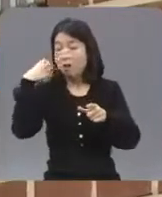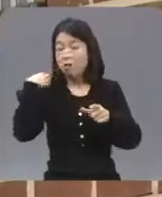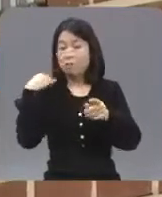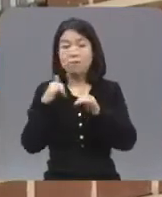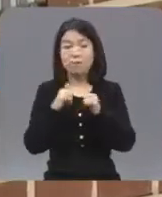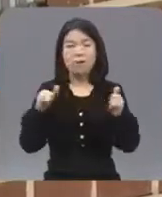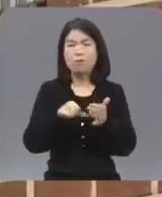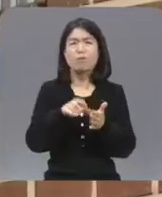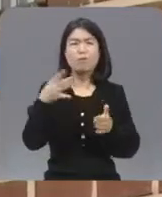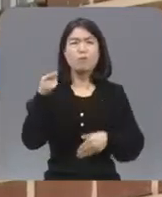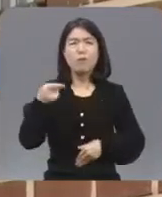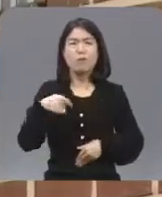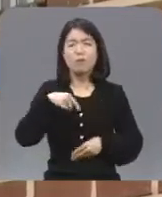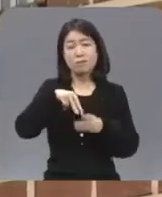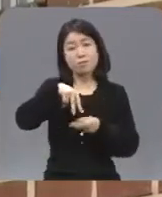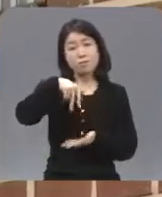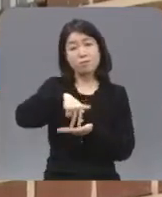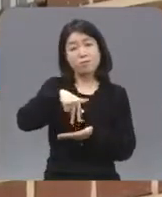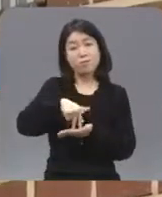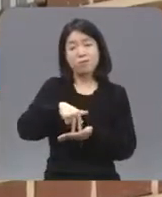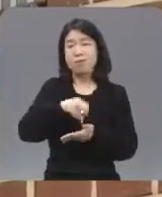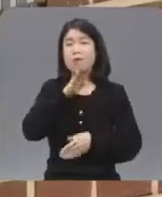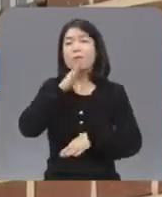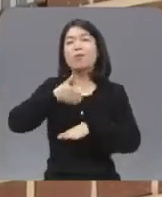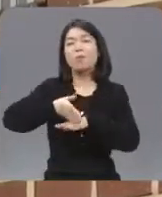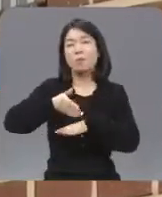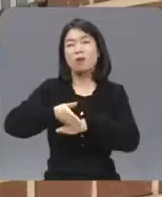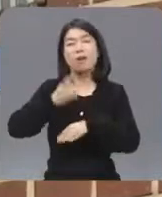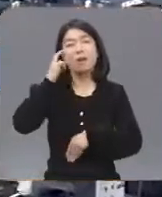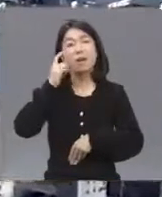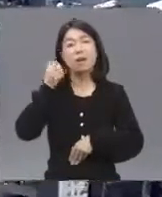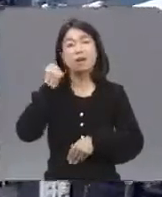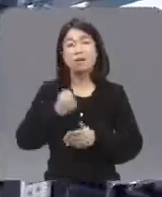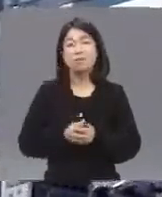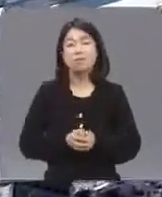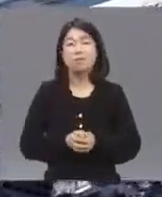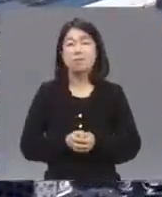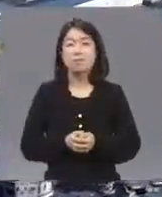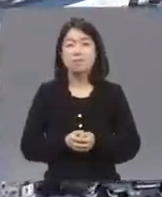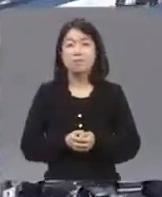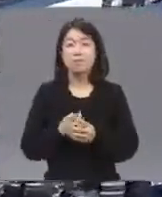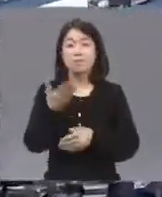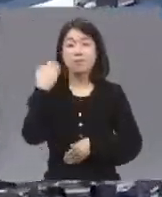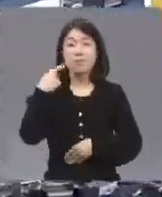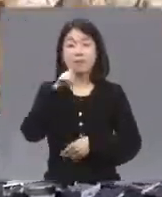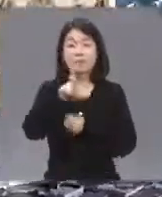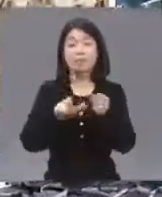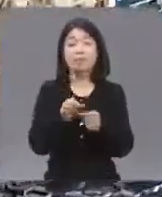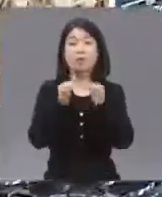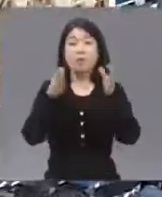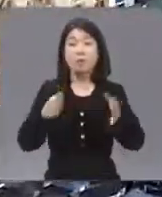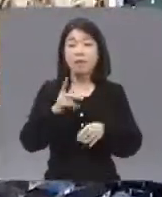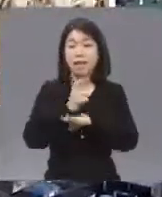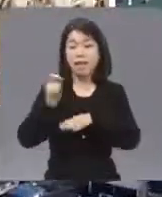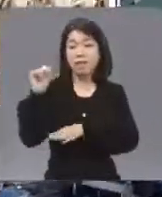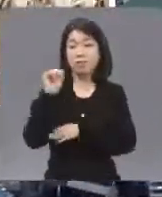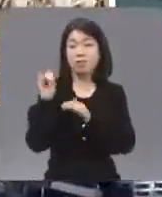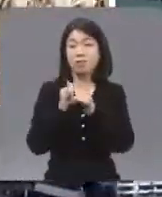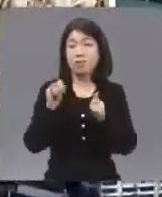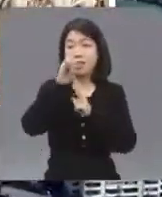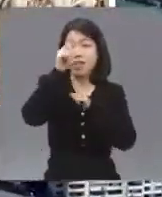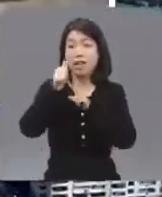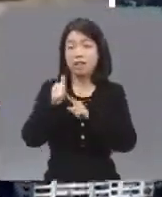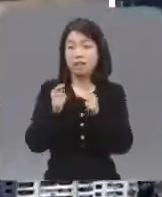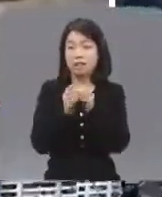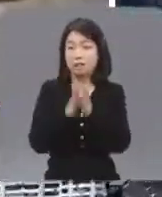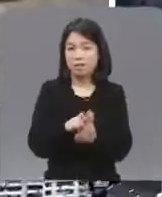분이라고 저희 센터 입장에서는 매우 고마운 분입니다. 지난 15년간 택시 운전기사인 이 씨의